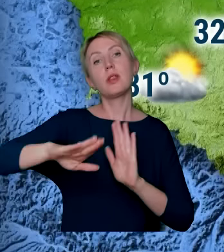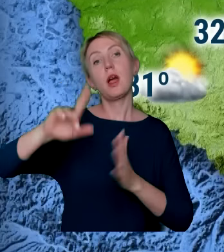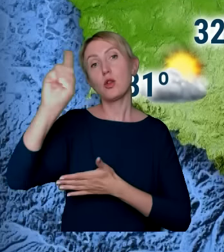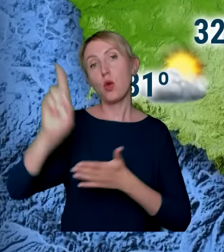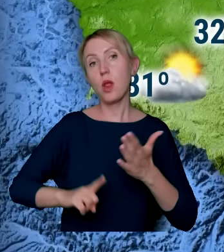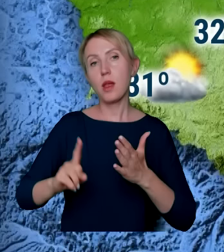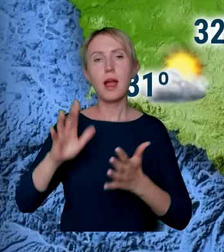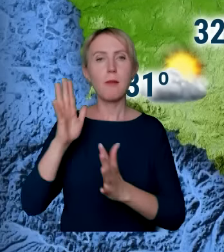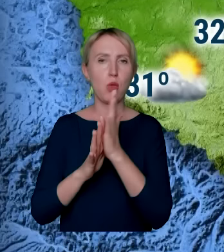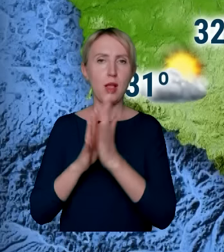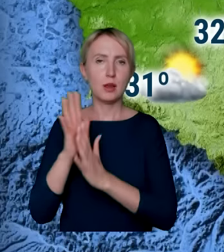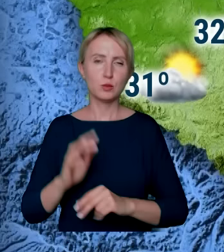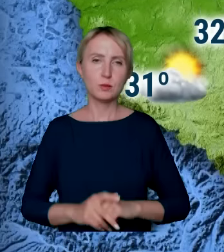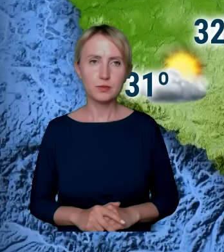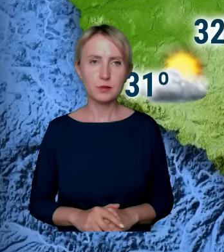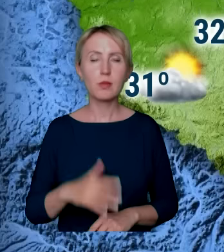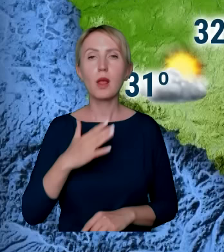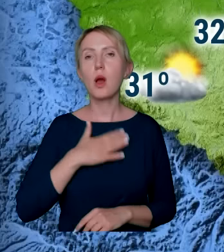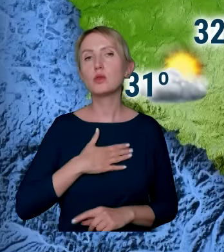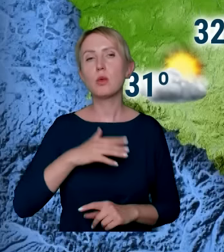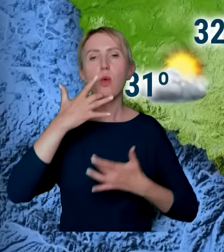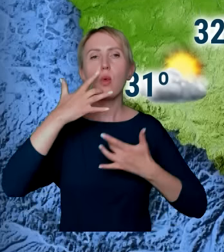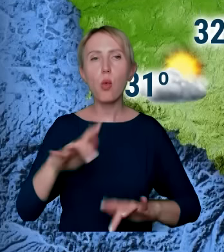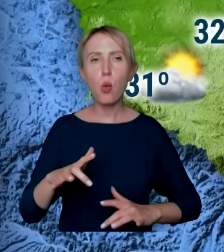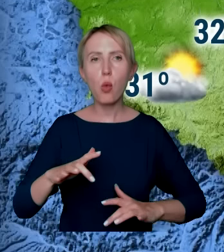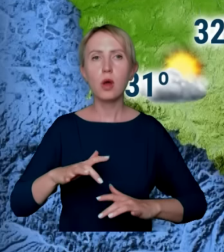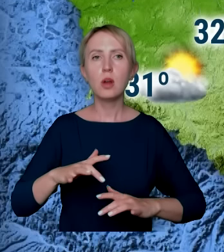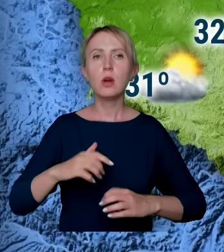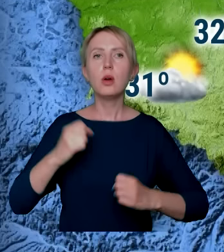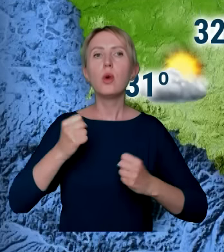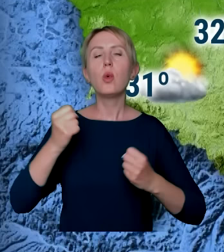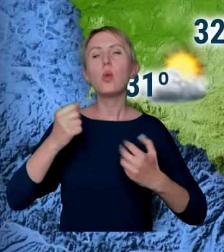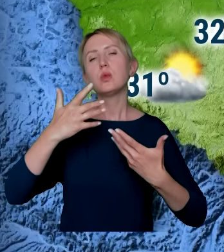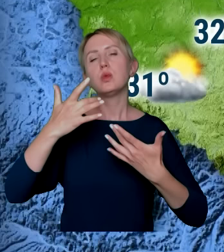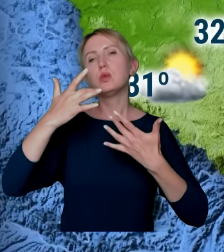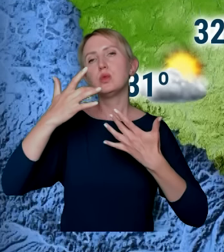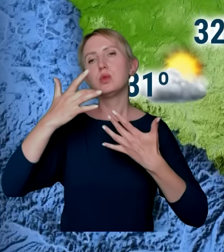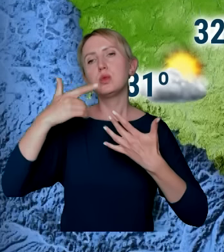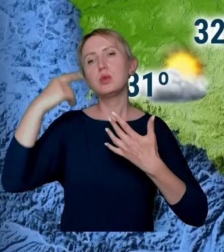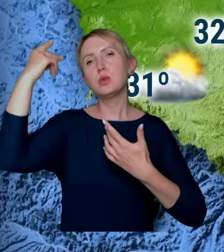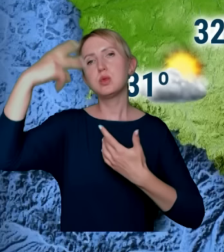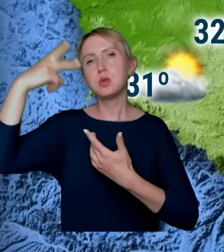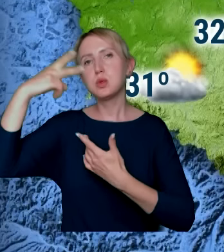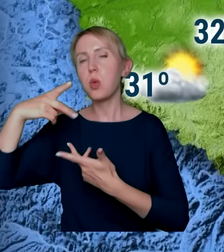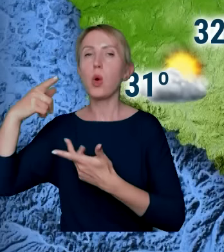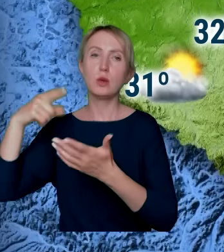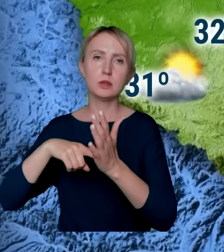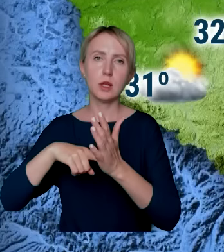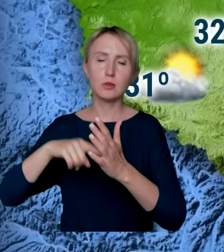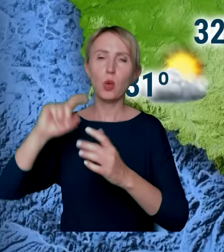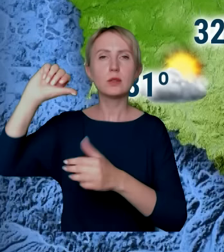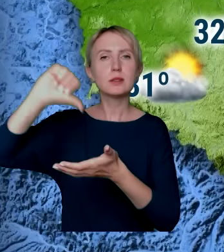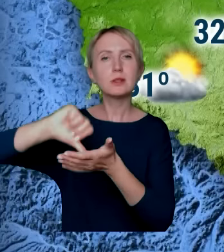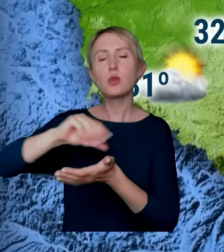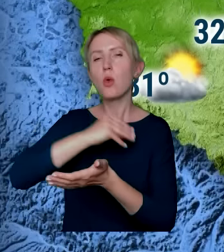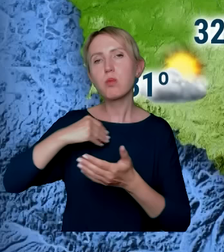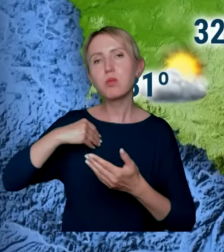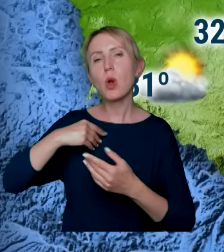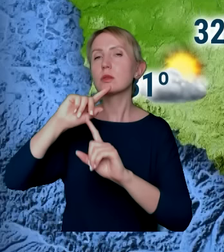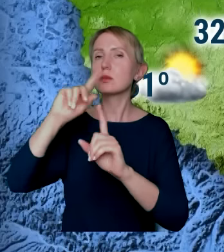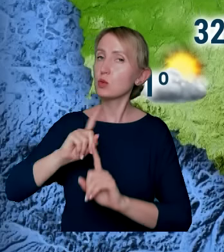Podlasiu. Sobota upalna, z dużą ilością słonecznych promieni, bezchmurne niebo zawita do centrum Polski i nad morze. Burz spodziewamy